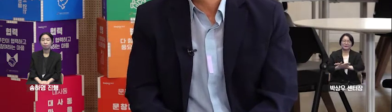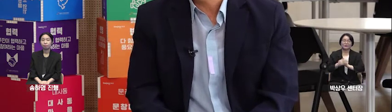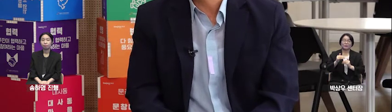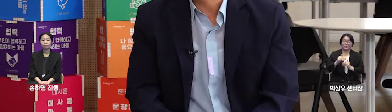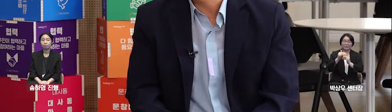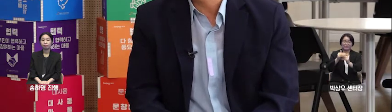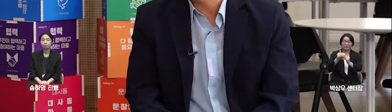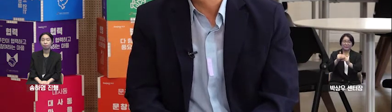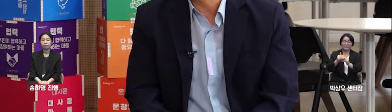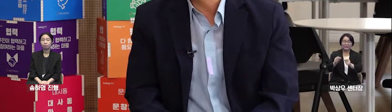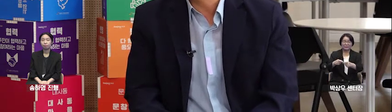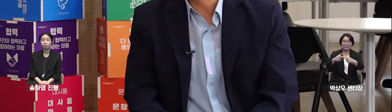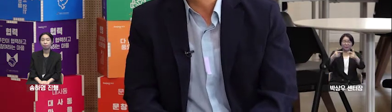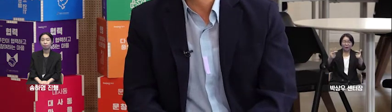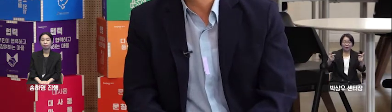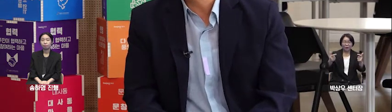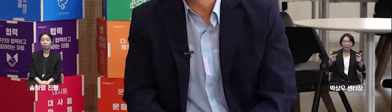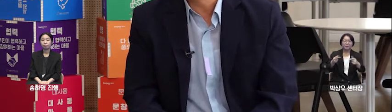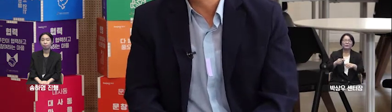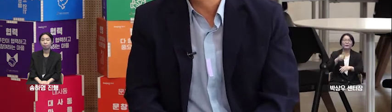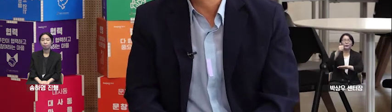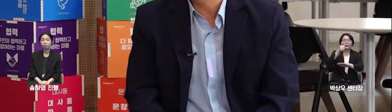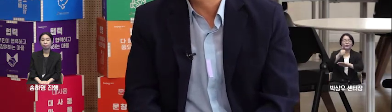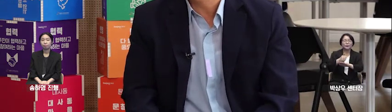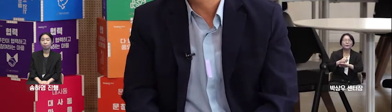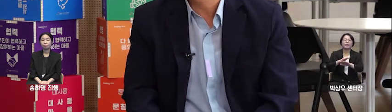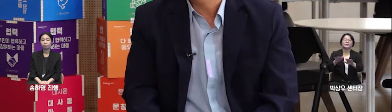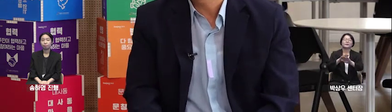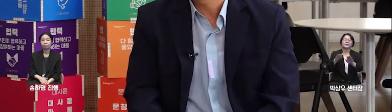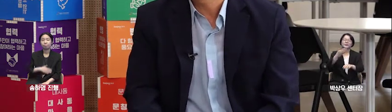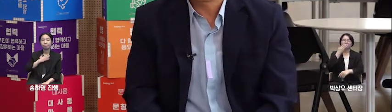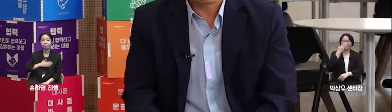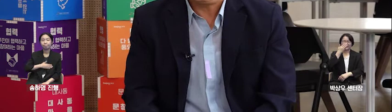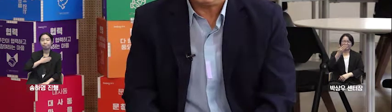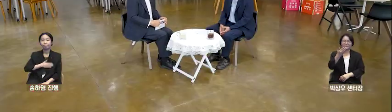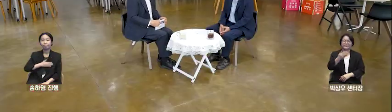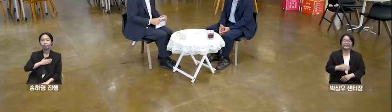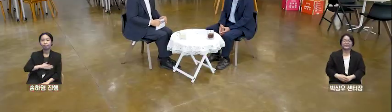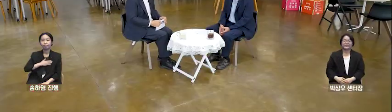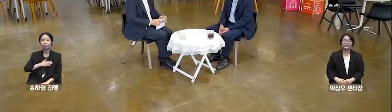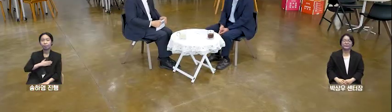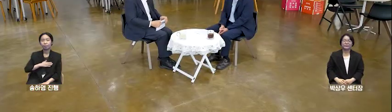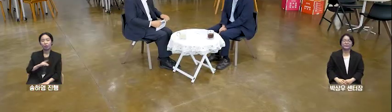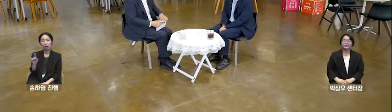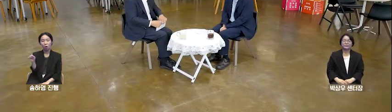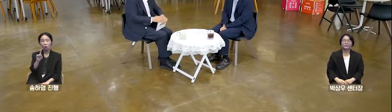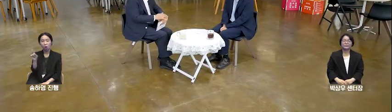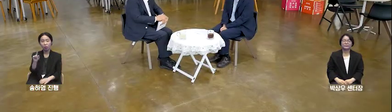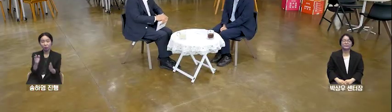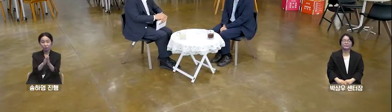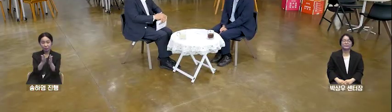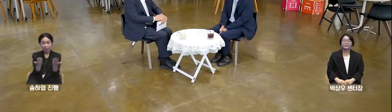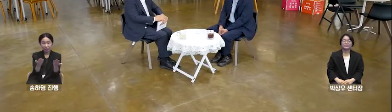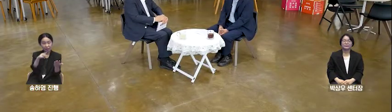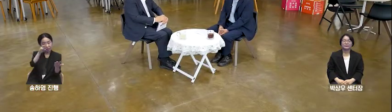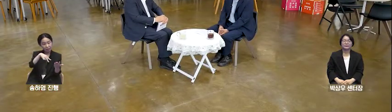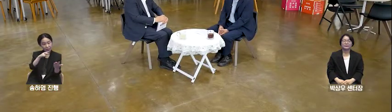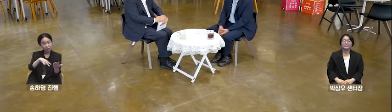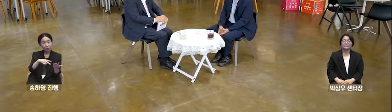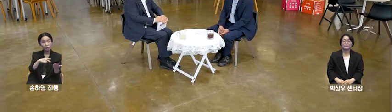그것조차도 충분히 극복할 수 있을 것이라고 생각을 해봅니다. 그래요. 제가 어떤 책을